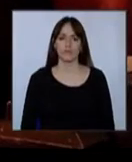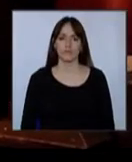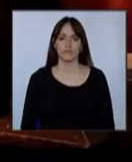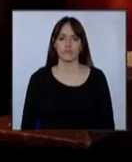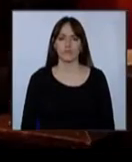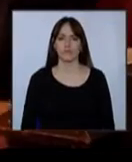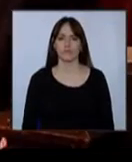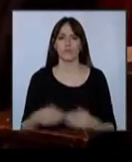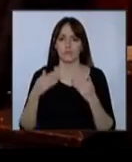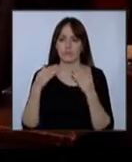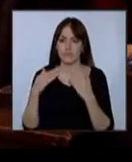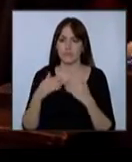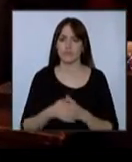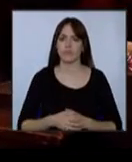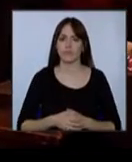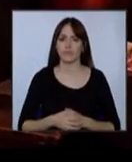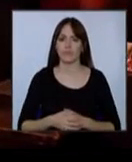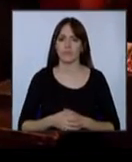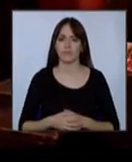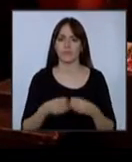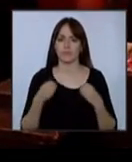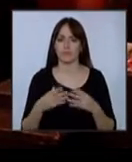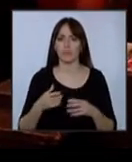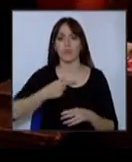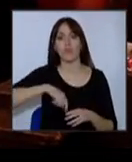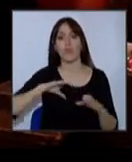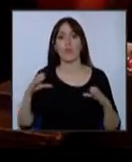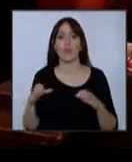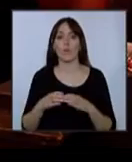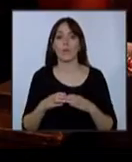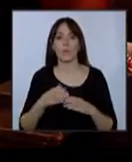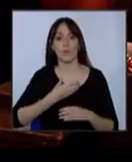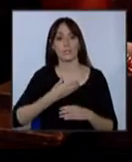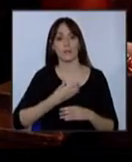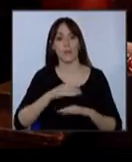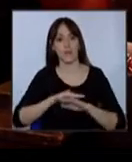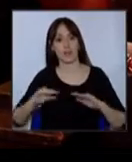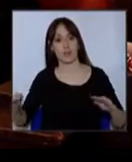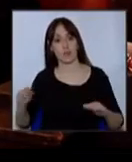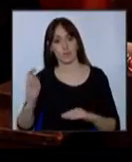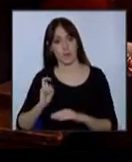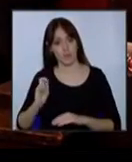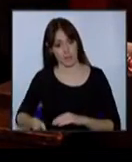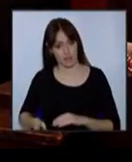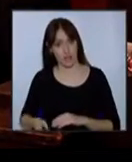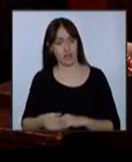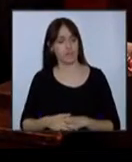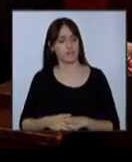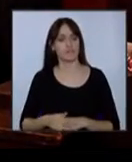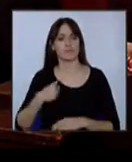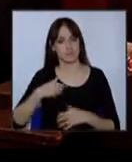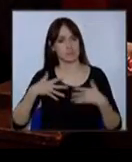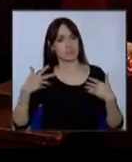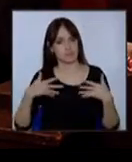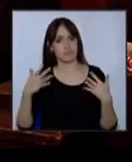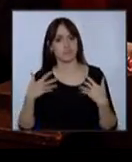Bé, gràcies. Bé, des del nostre grup municipal de Plataforma Vigatana celebrem que finalment